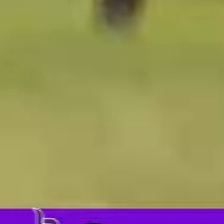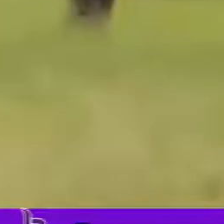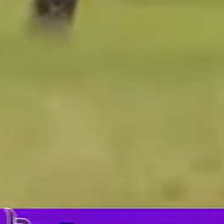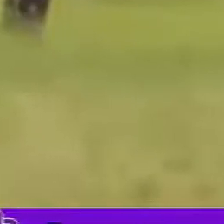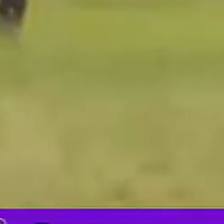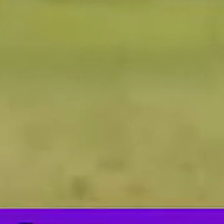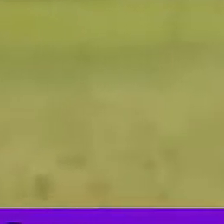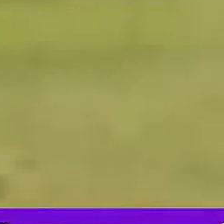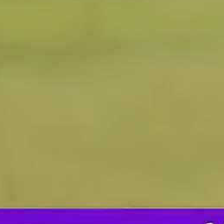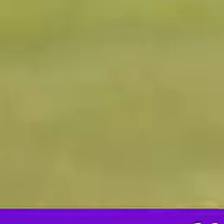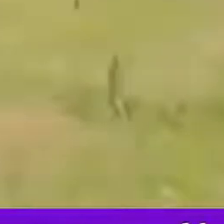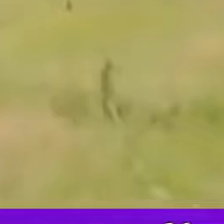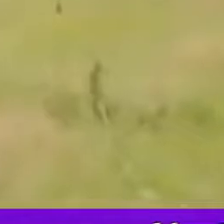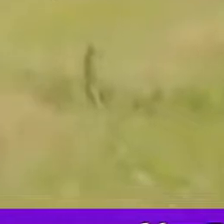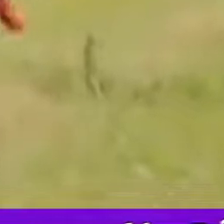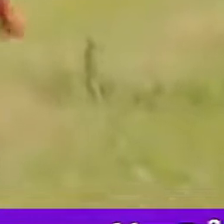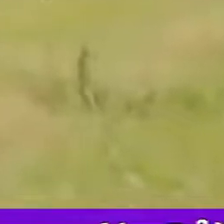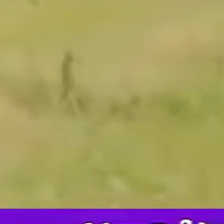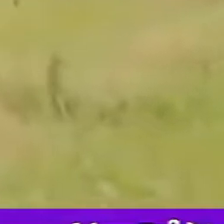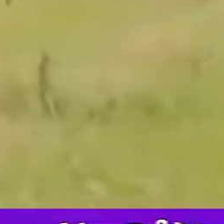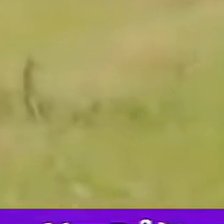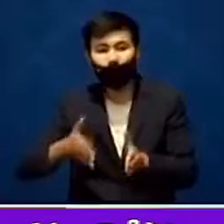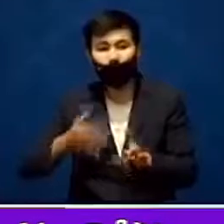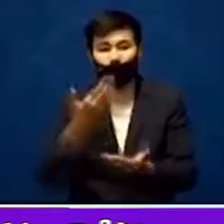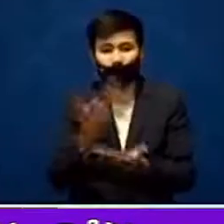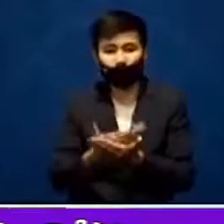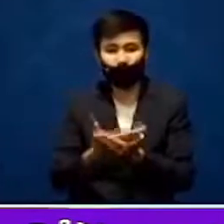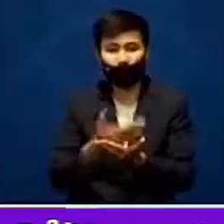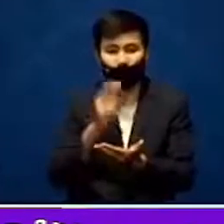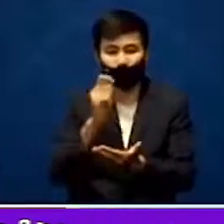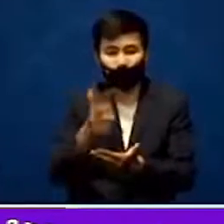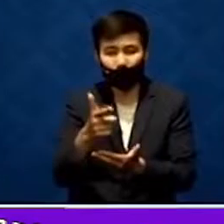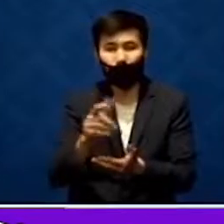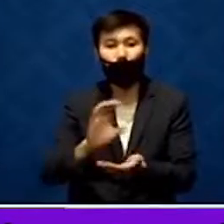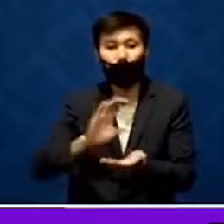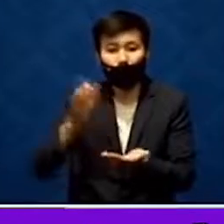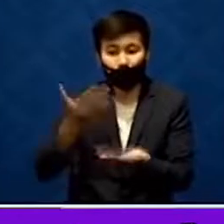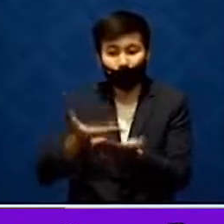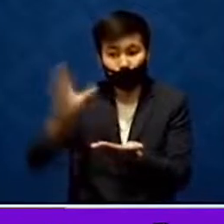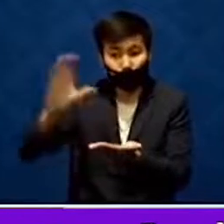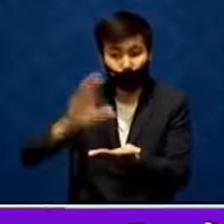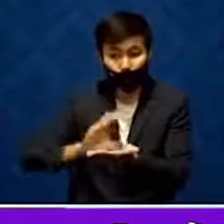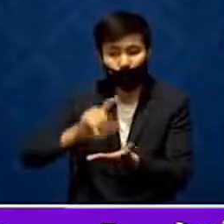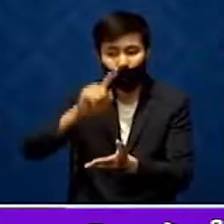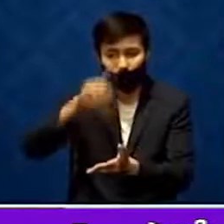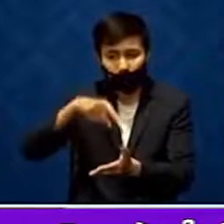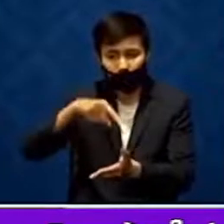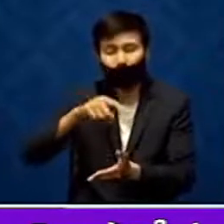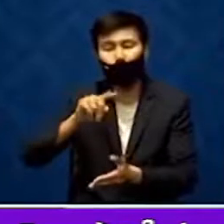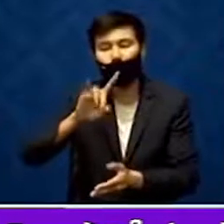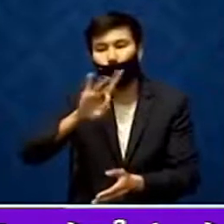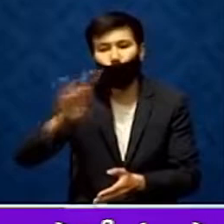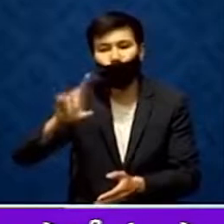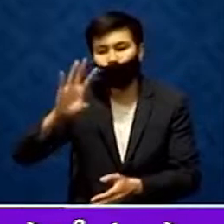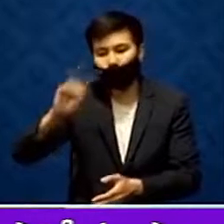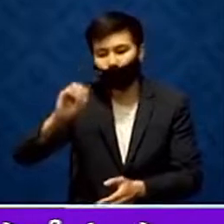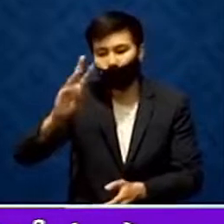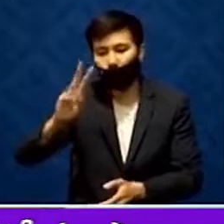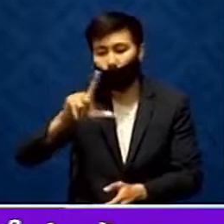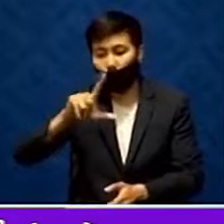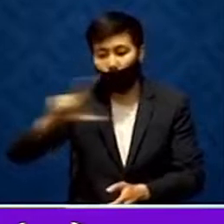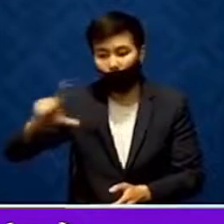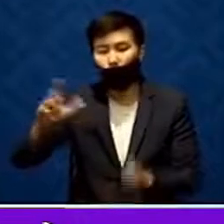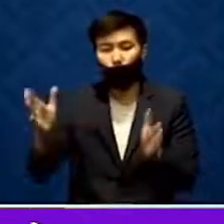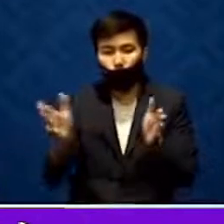546,000 รายใช้เงินทุ่มลงไปช่วยเกษตรกร 1,146 ล้านบาทรวม